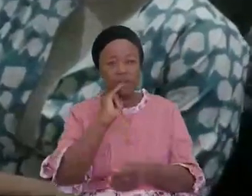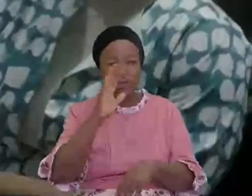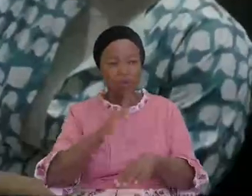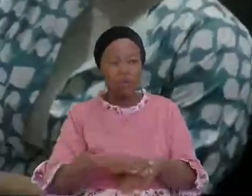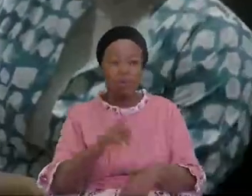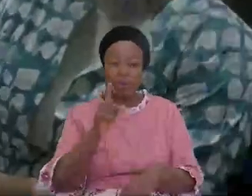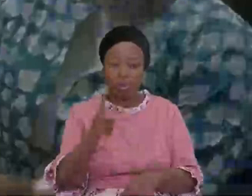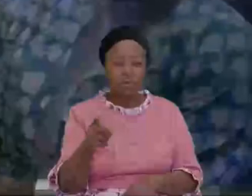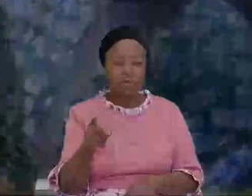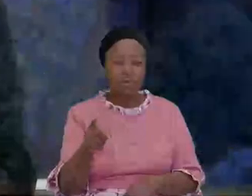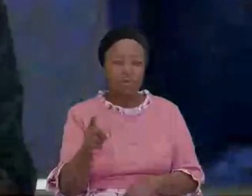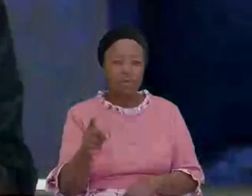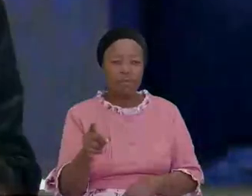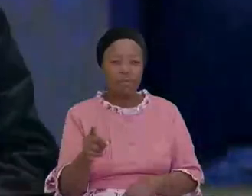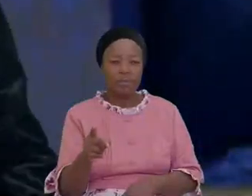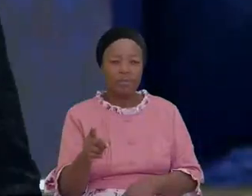qui repose sur toi.